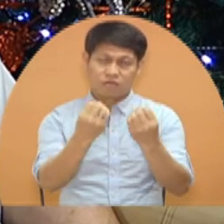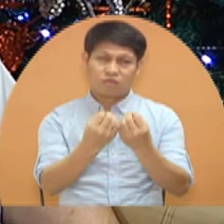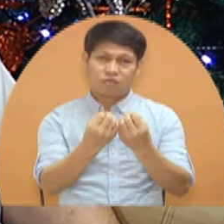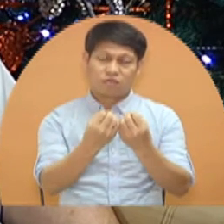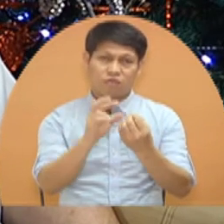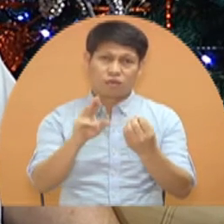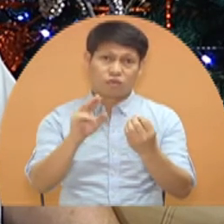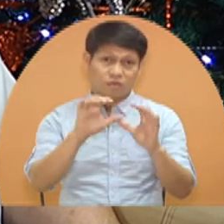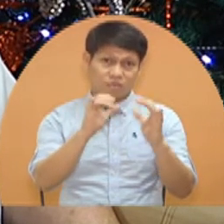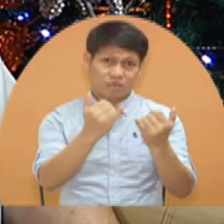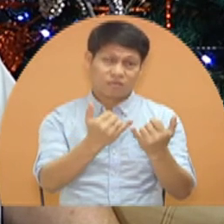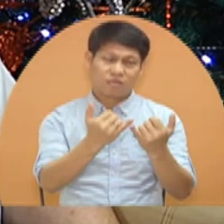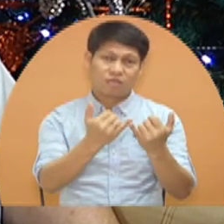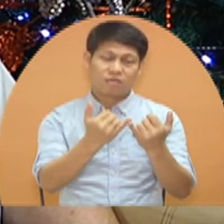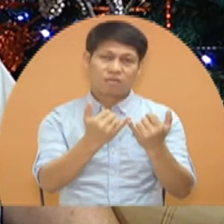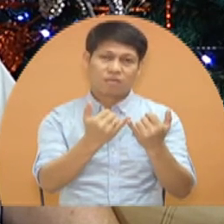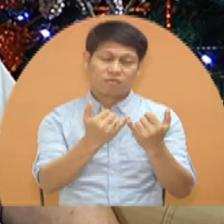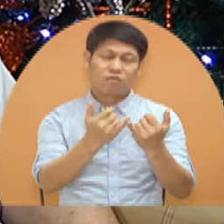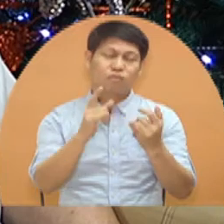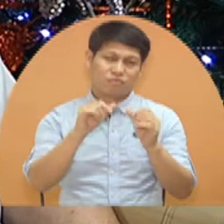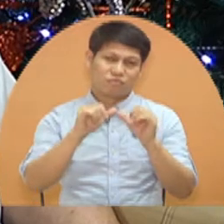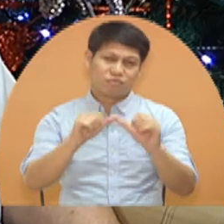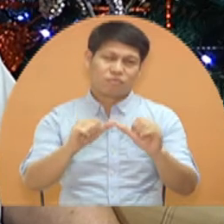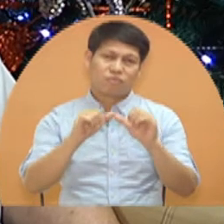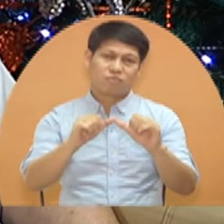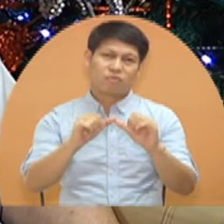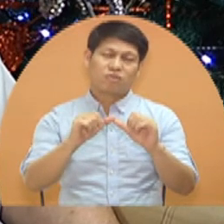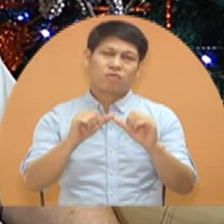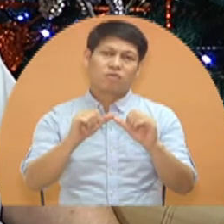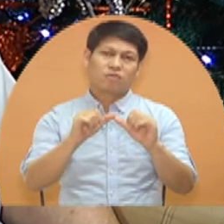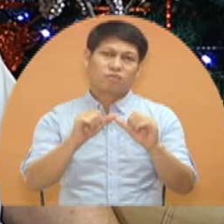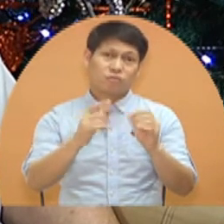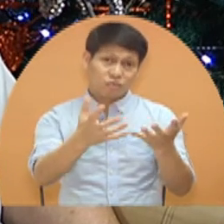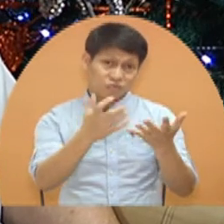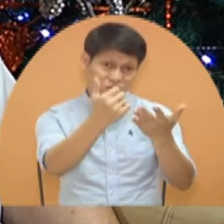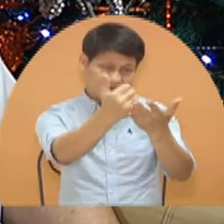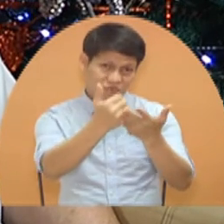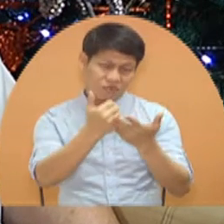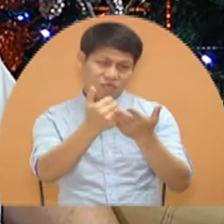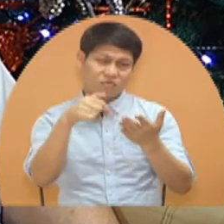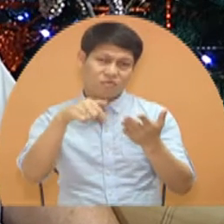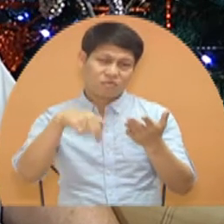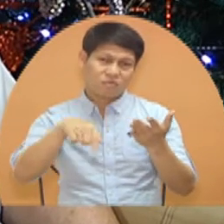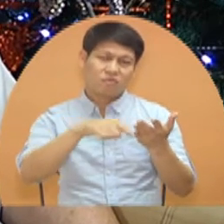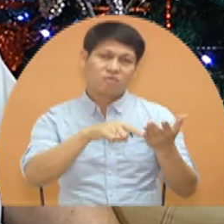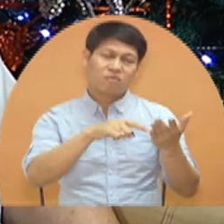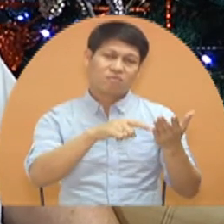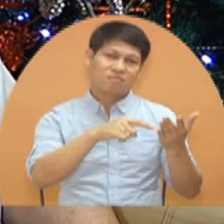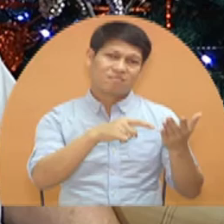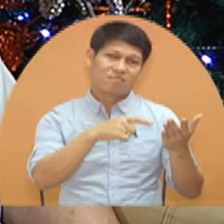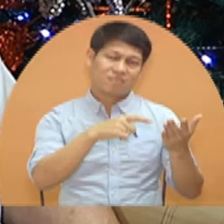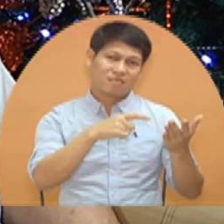organisasyon at korporasyon na patuloy na nagnanais na makatulong